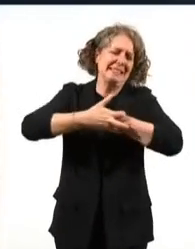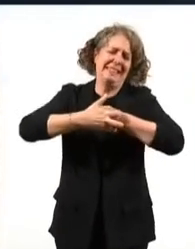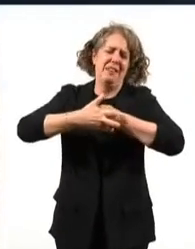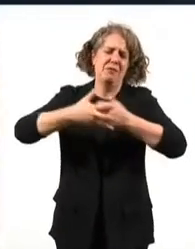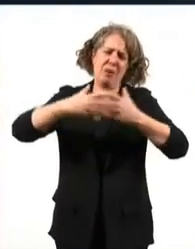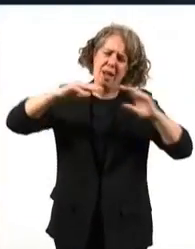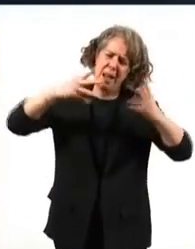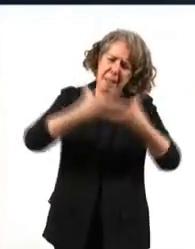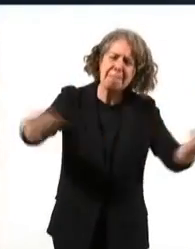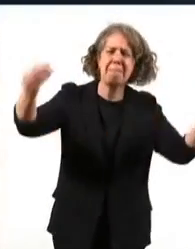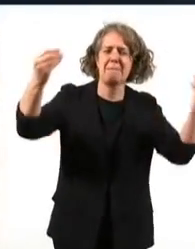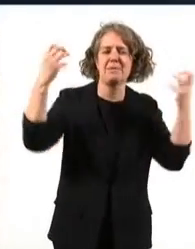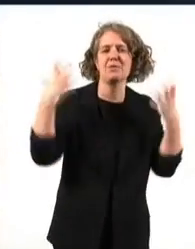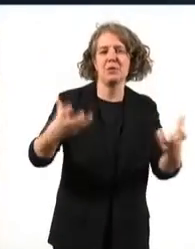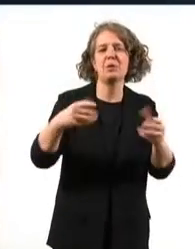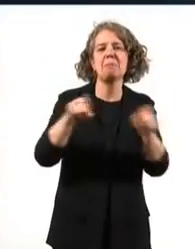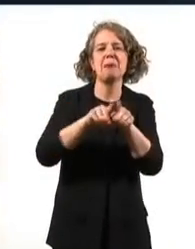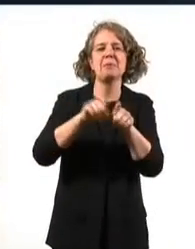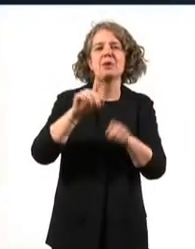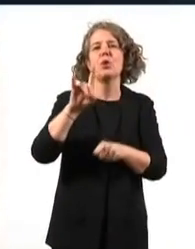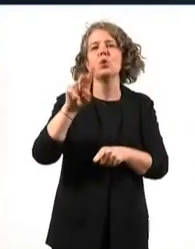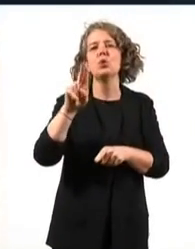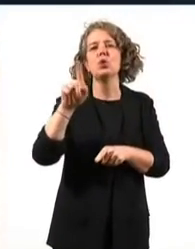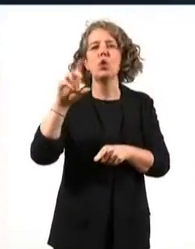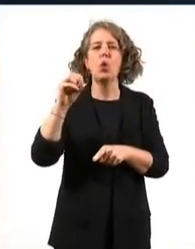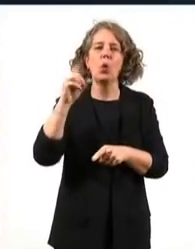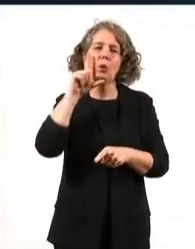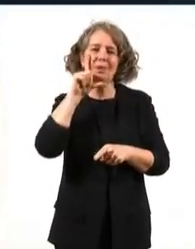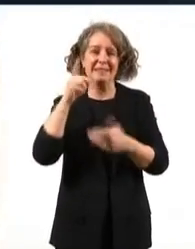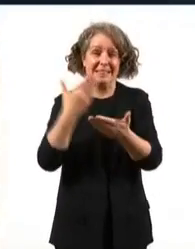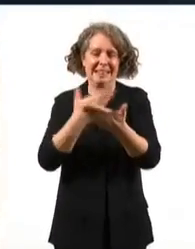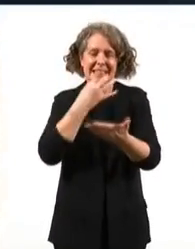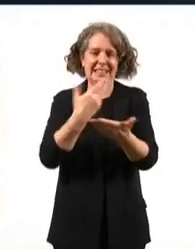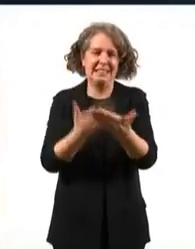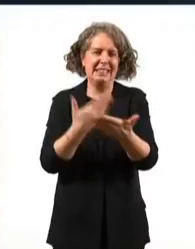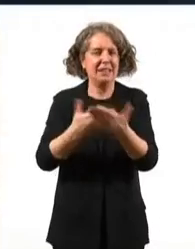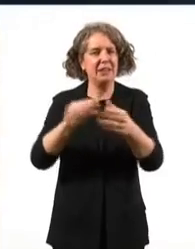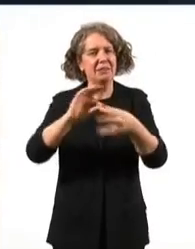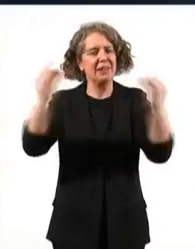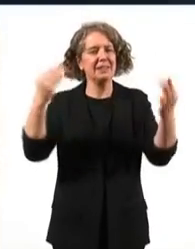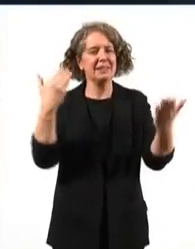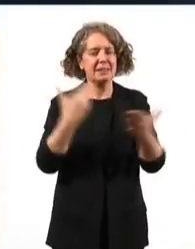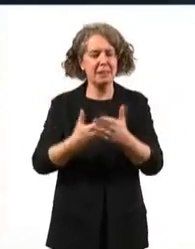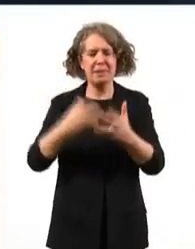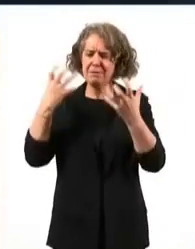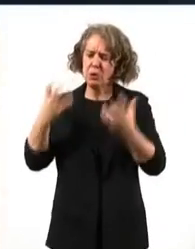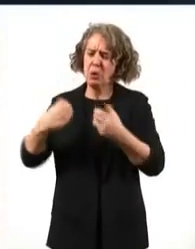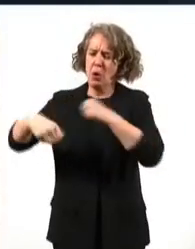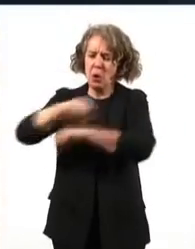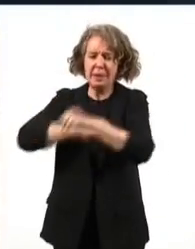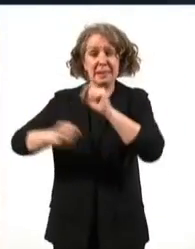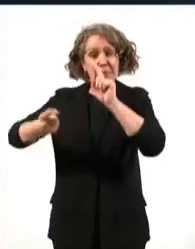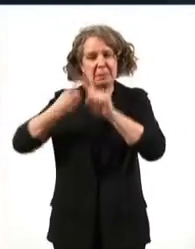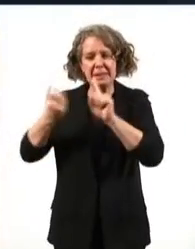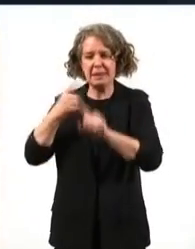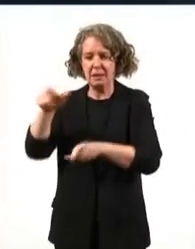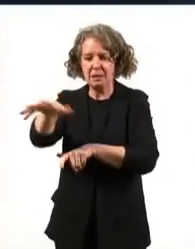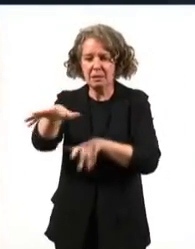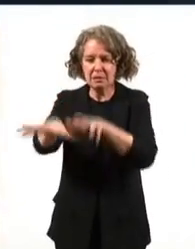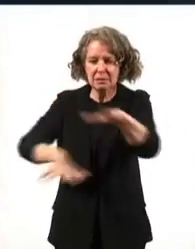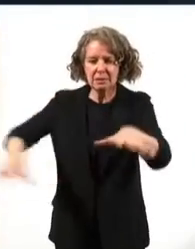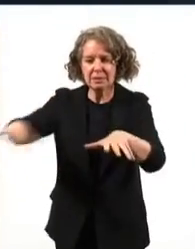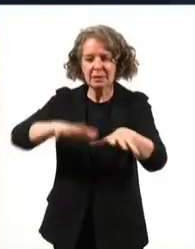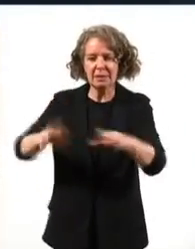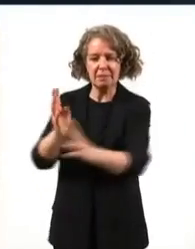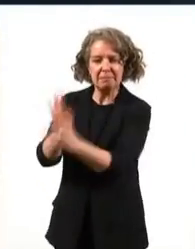Mais d'ici là, une deuxième proposition, c'est de dire organisons une session de travail spécifique avec ces publics-là qu'on entend trop souvent, qui